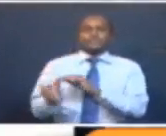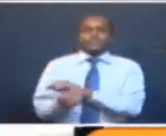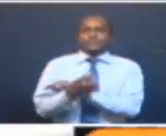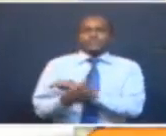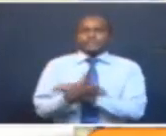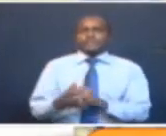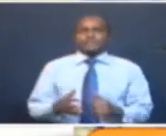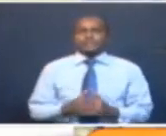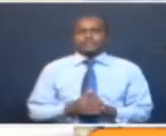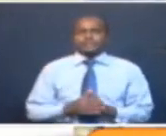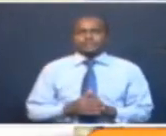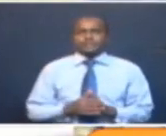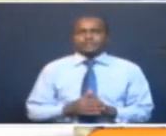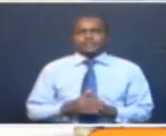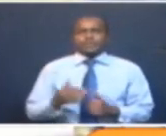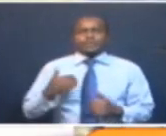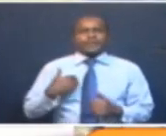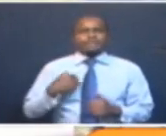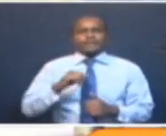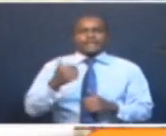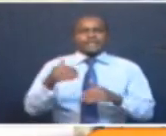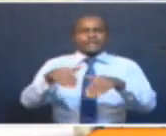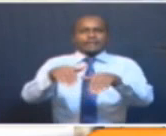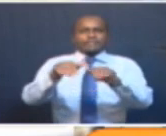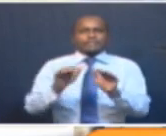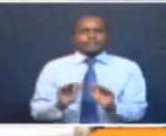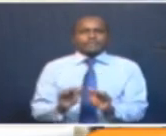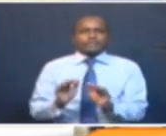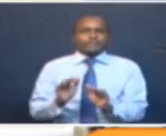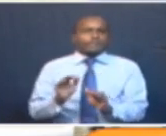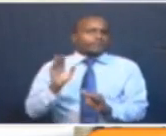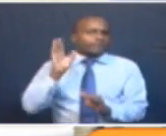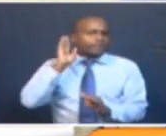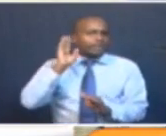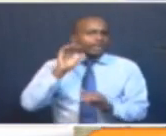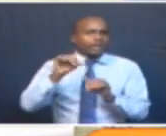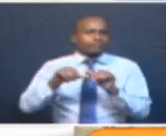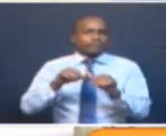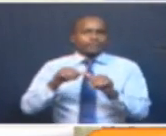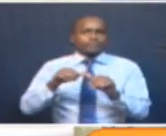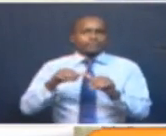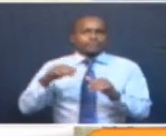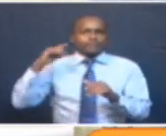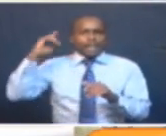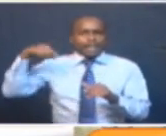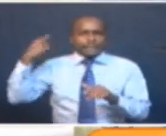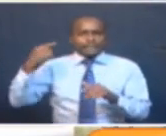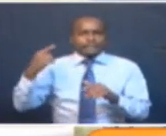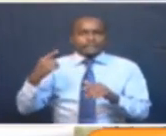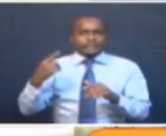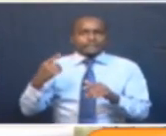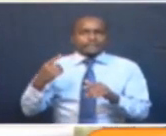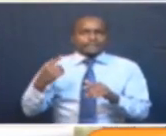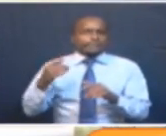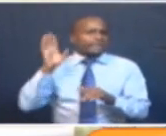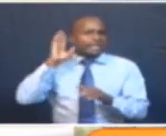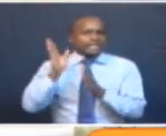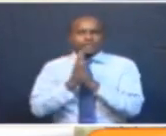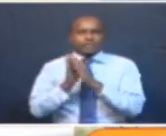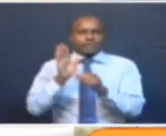madai hayo. Kuna mazishi ilikujaga hapa, nikasikia ni ya watu wa Radan na wakazikana wakati hiyo sikusikia story